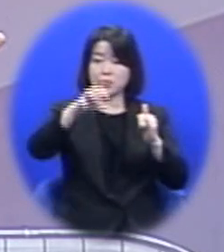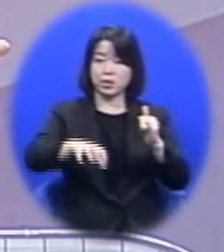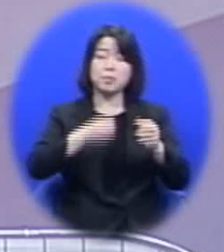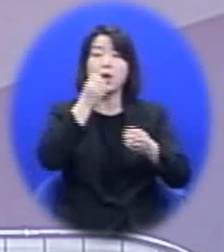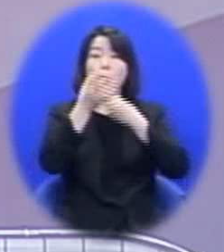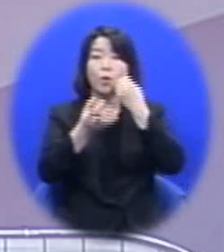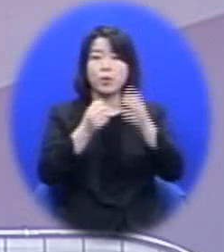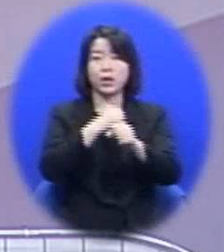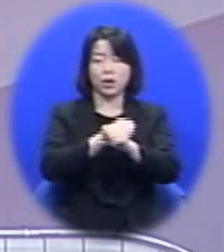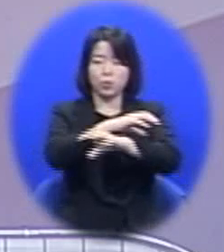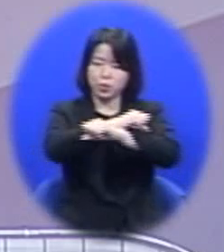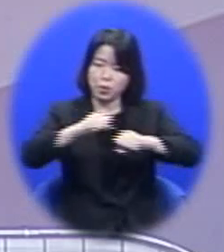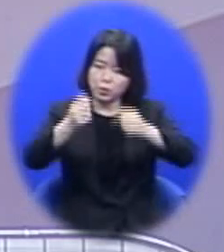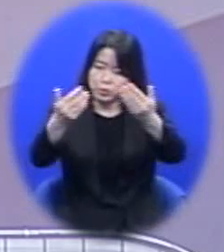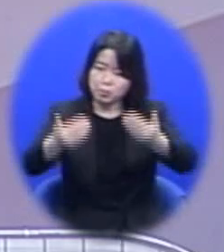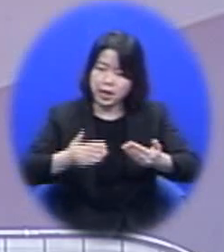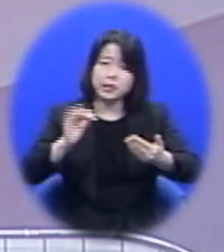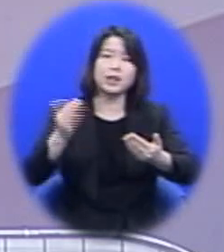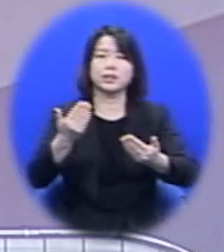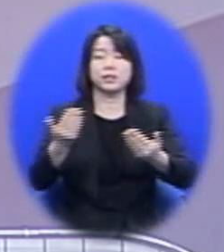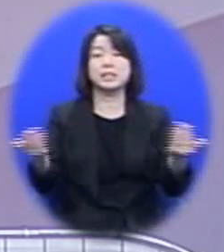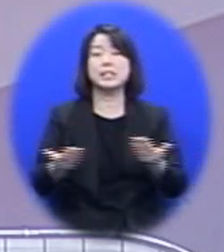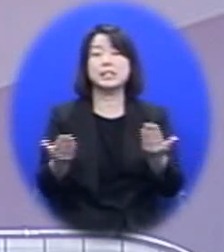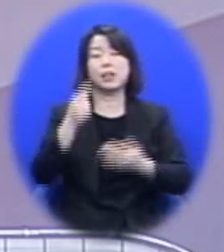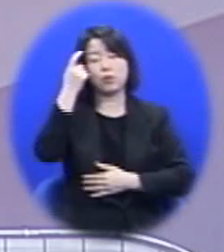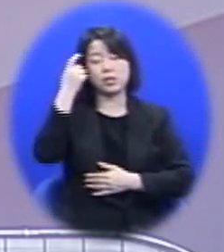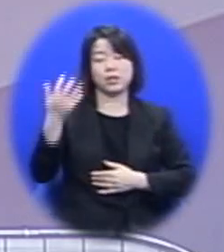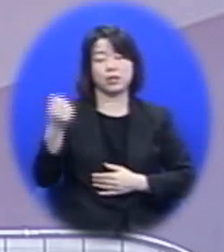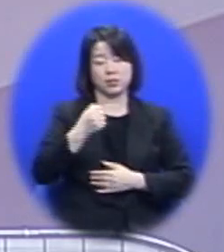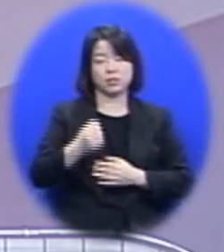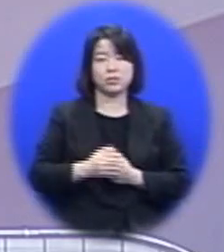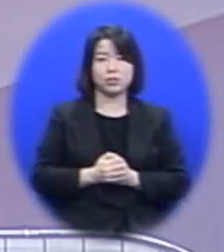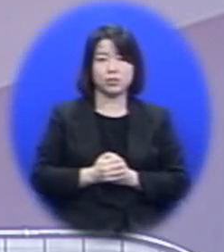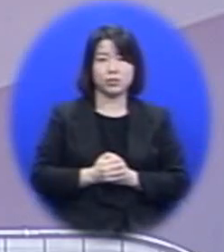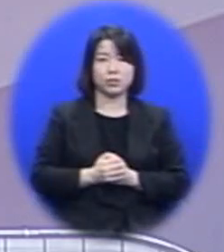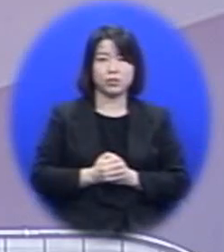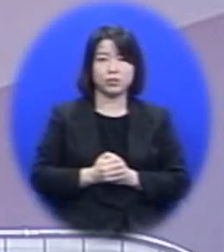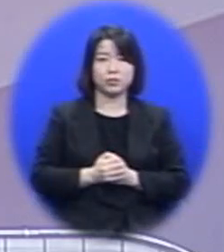고백하고 용서를 받아야 될 일이라고 생각이 들었습니다.